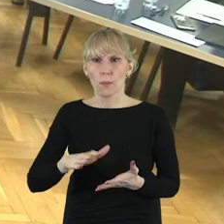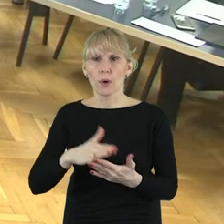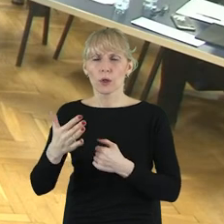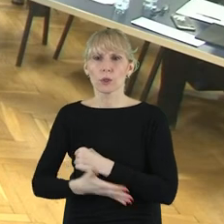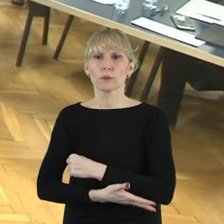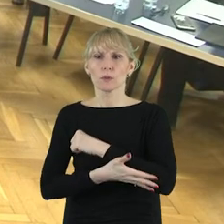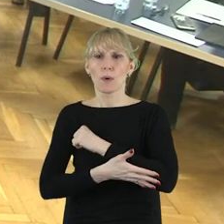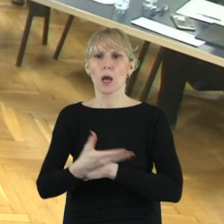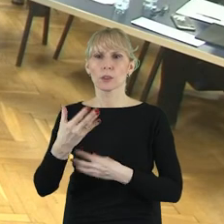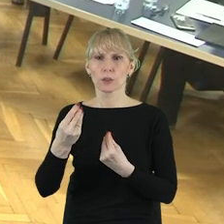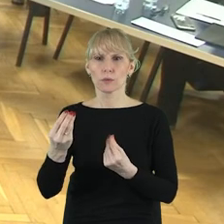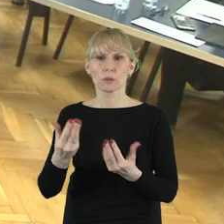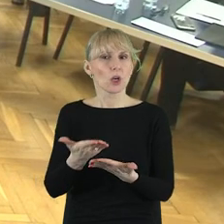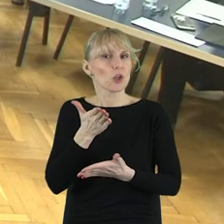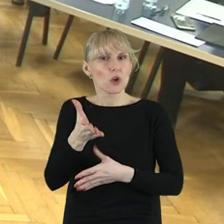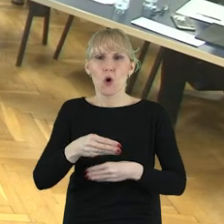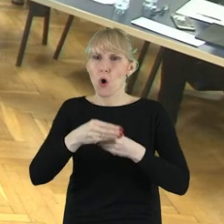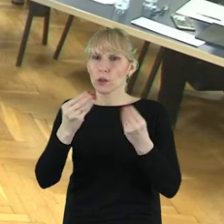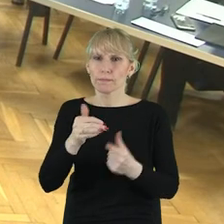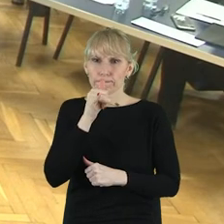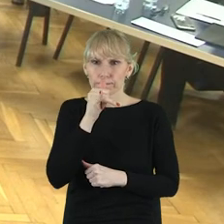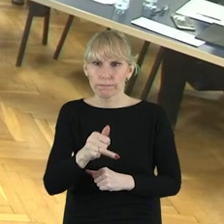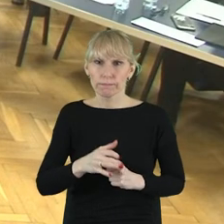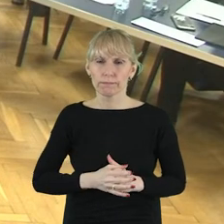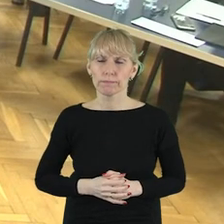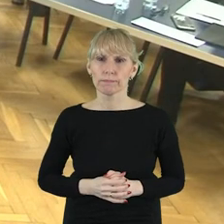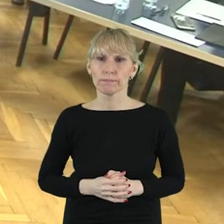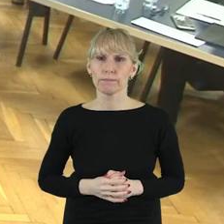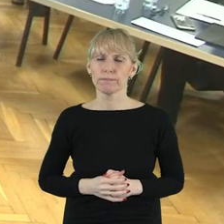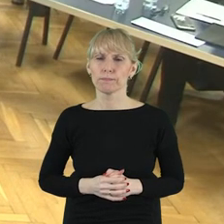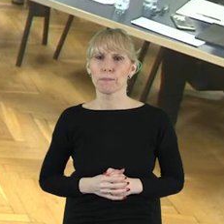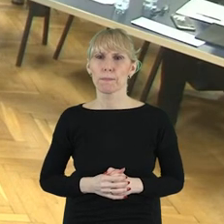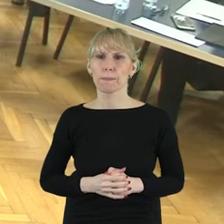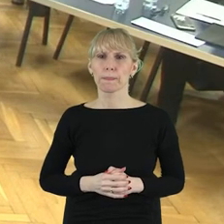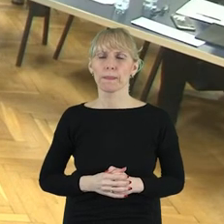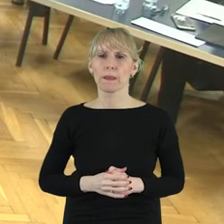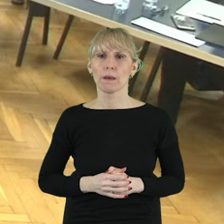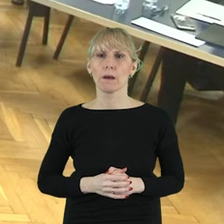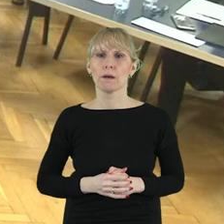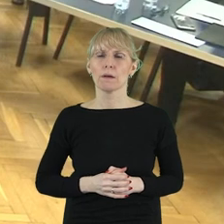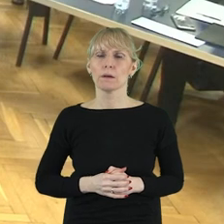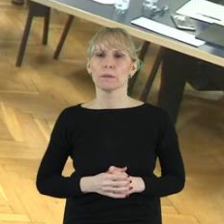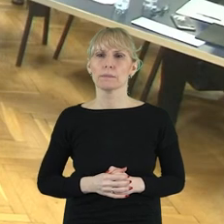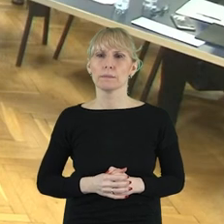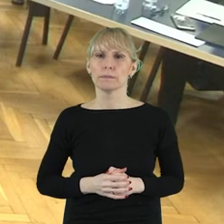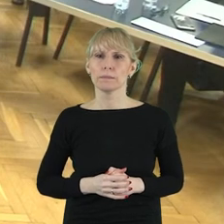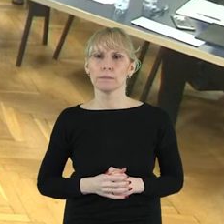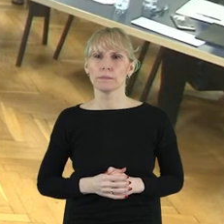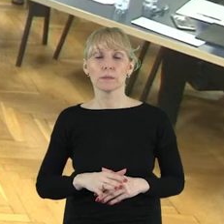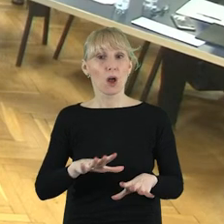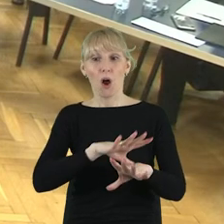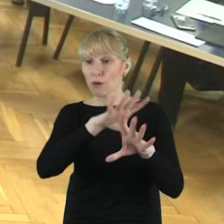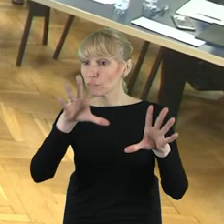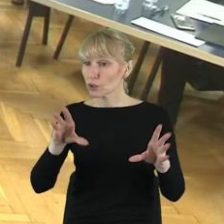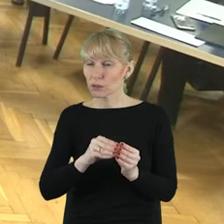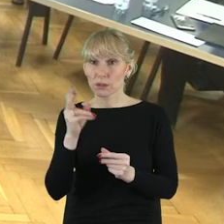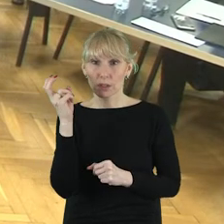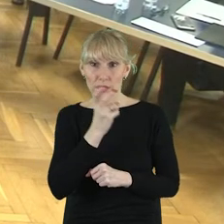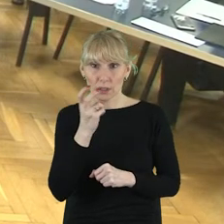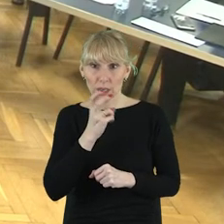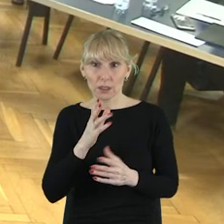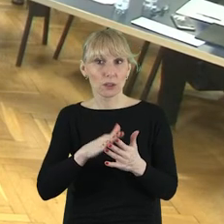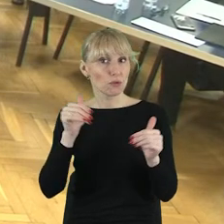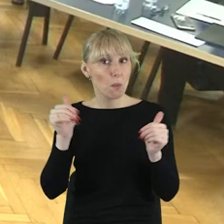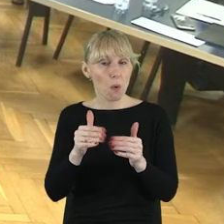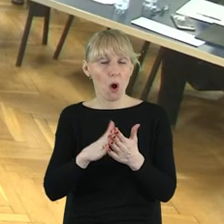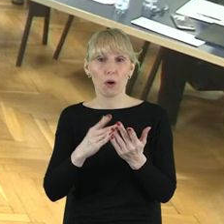wsparcie finansowe na rozwój regionu i ten region rozwijać. Przypomnę w tym miejscu część definicji tej najważniejszej cechy lidera. Wszyscy